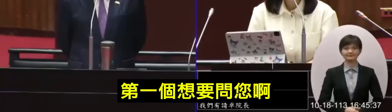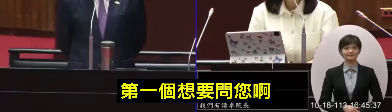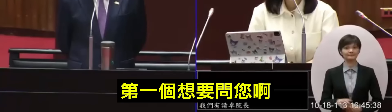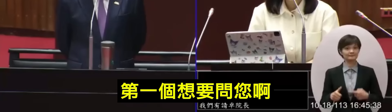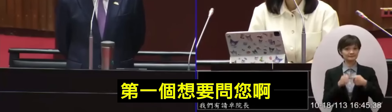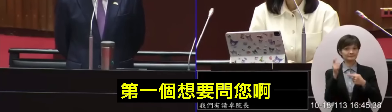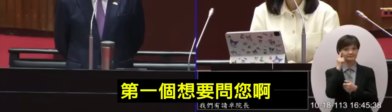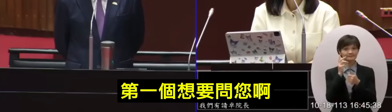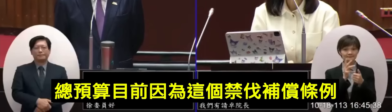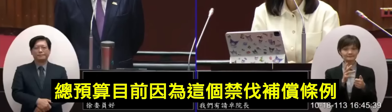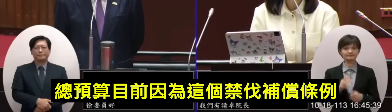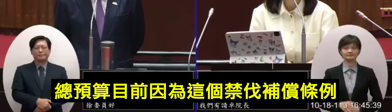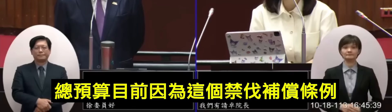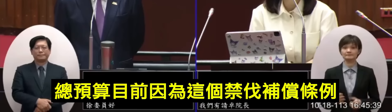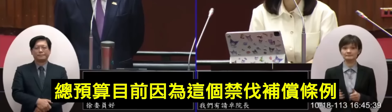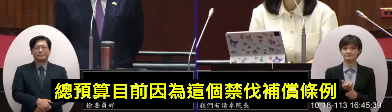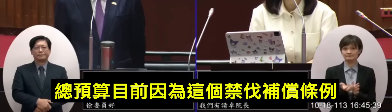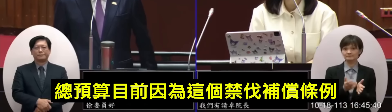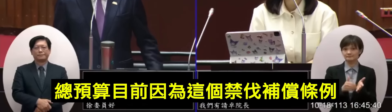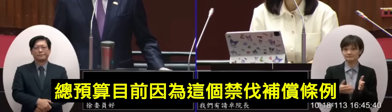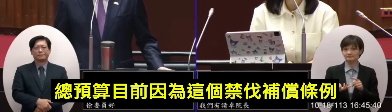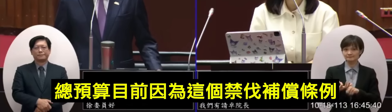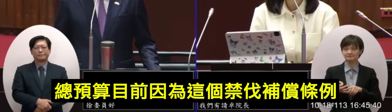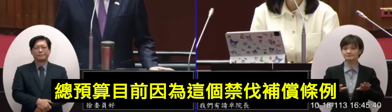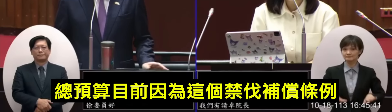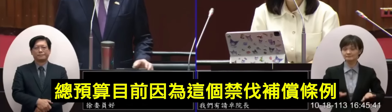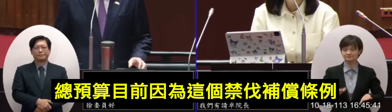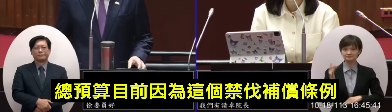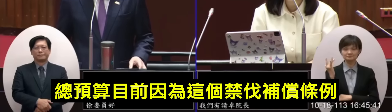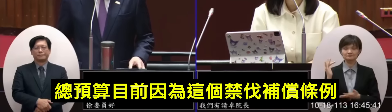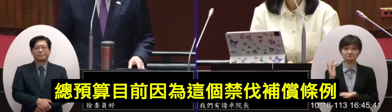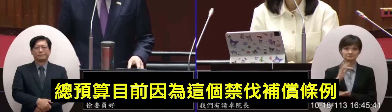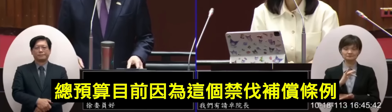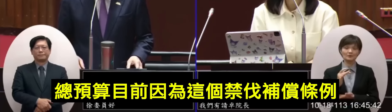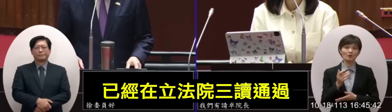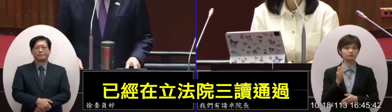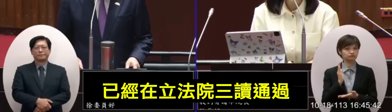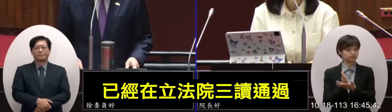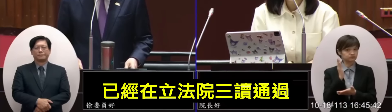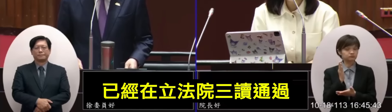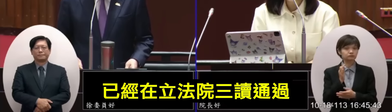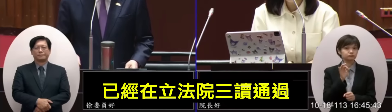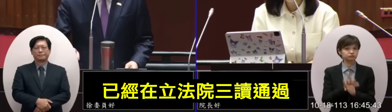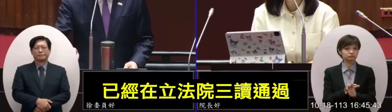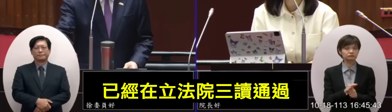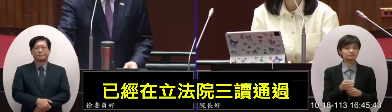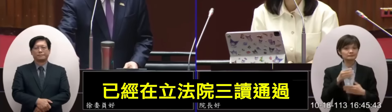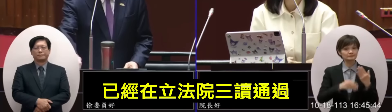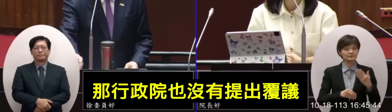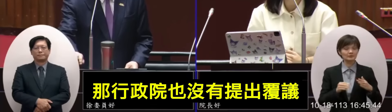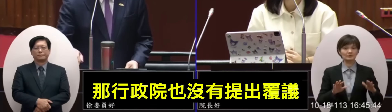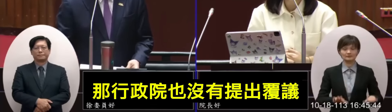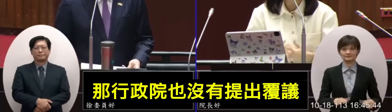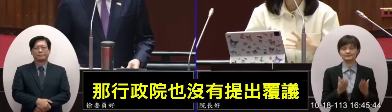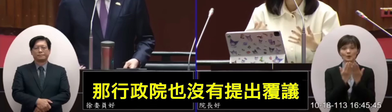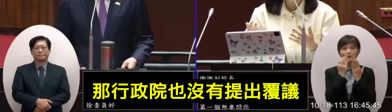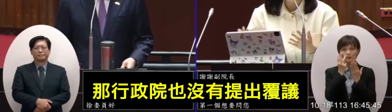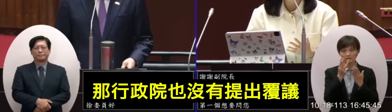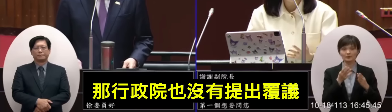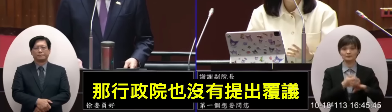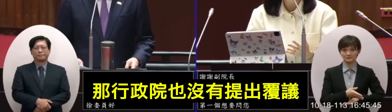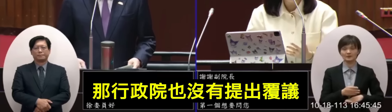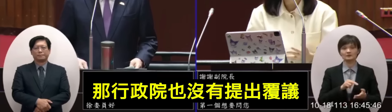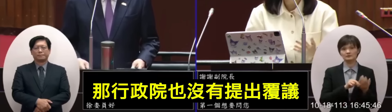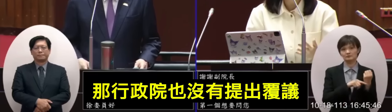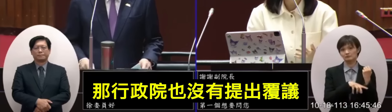第一个想要问您哦，总预算目前因为这个禁法补偿条例已经在立法院三读通过，那行政院也没